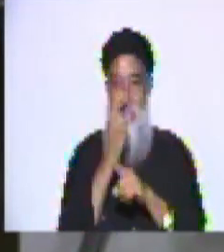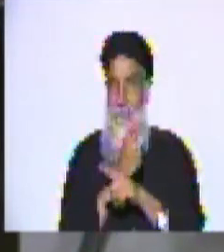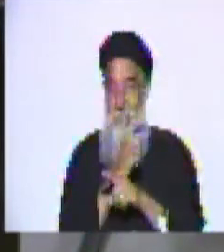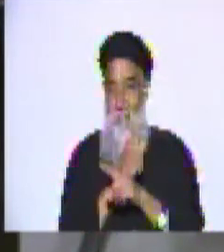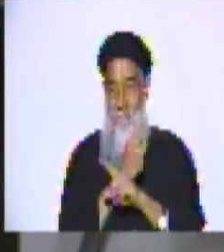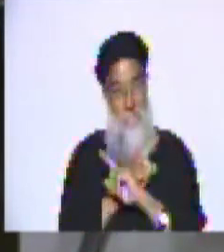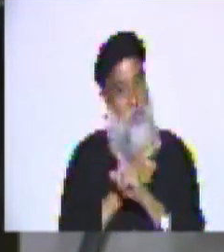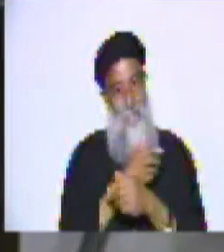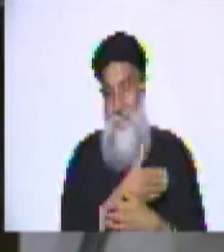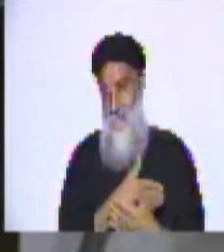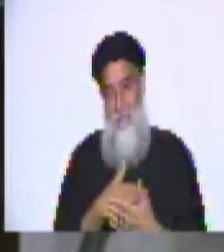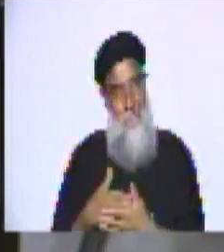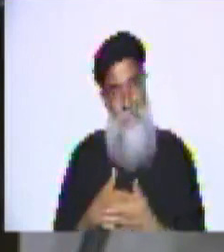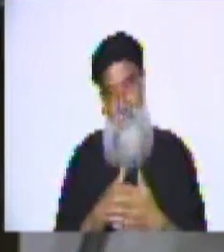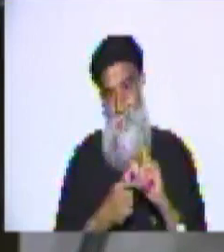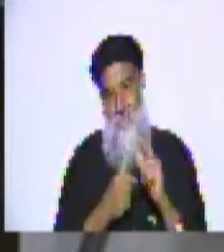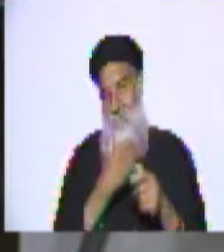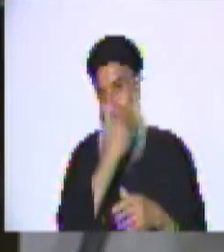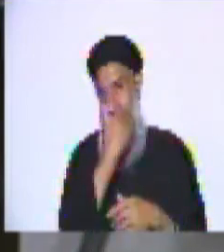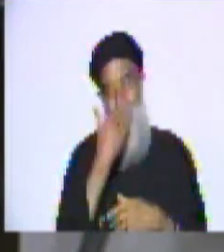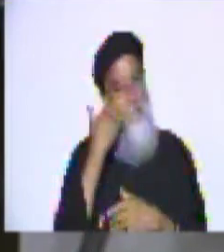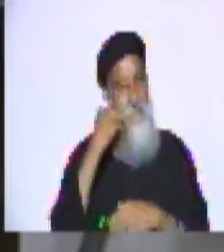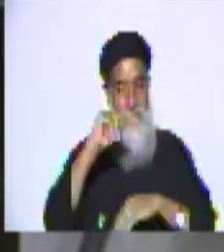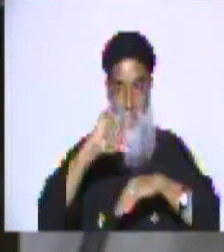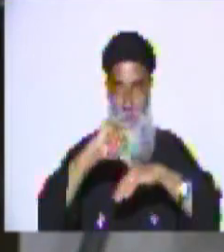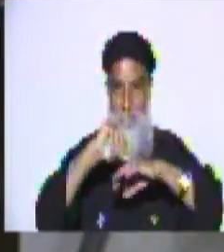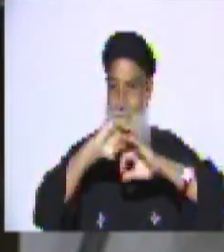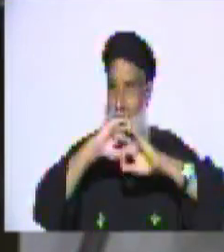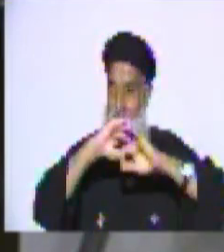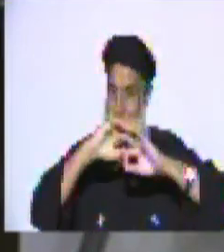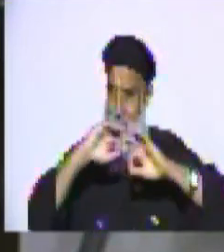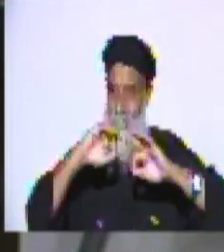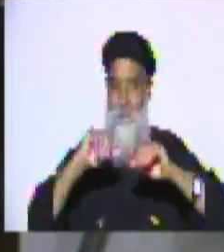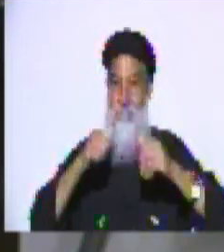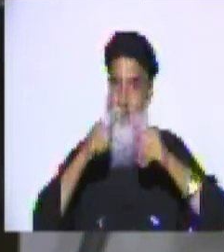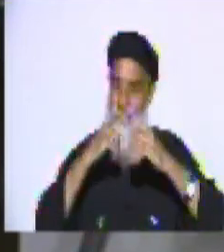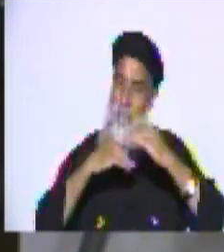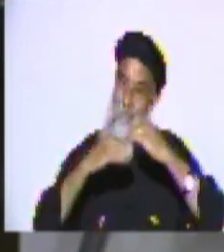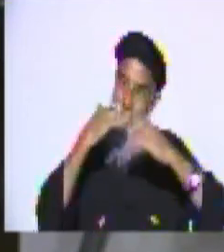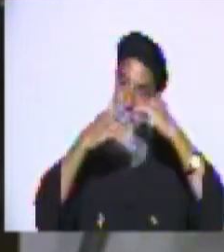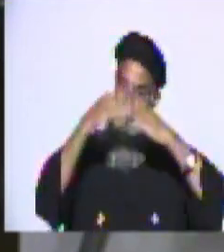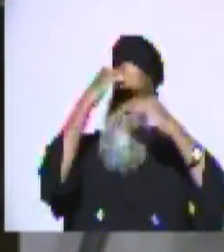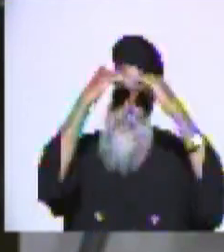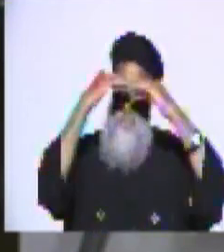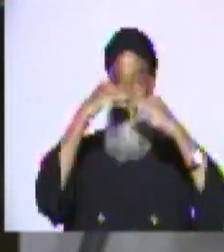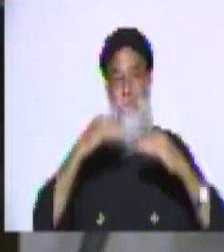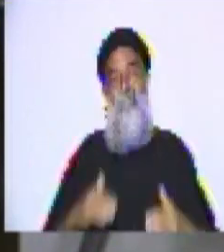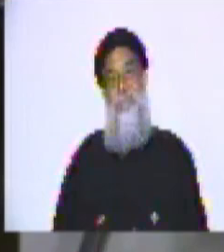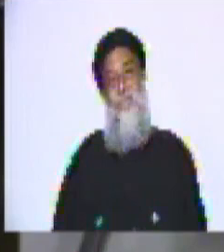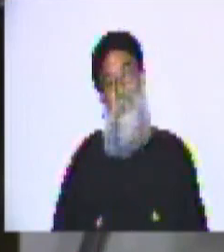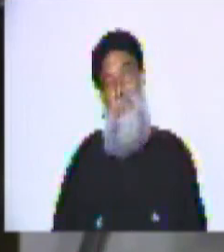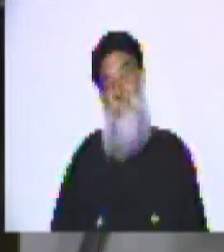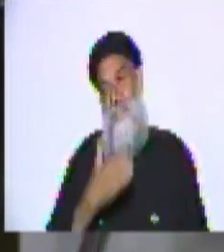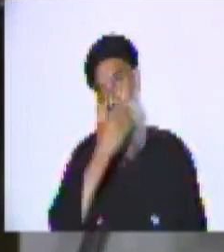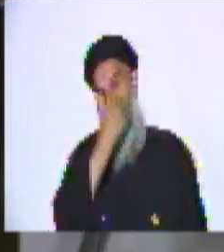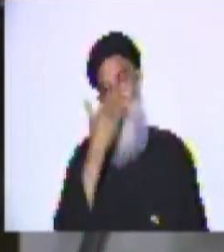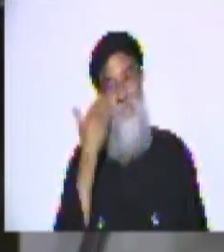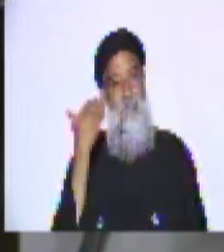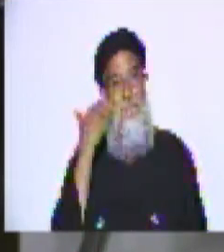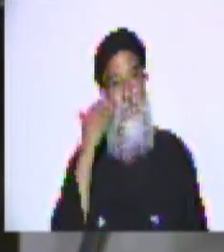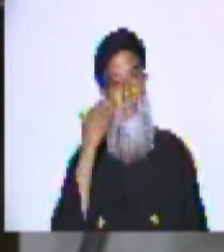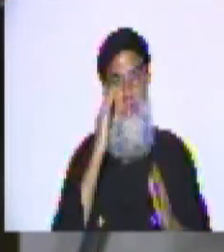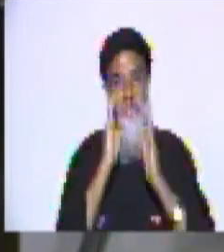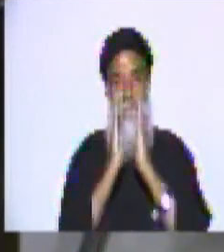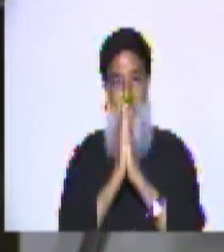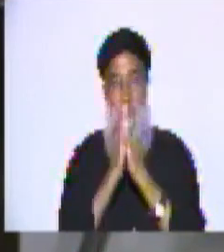للعذراء، رغم مكانتهم يعني، العذراء والرسل مكانتهم كبيرة قوي، لكن الصوم عبادة